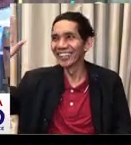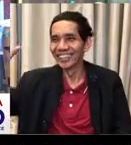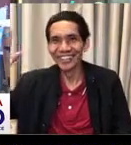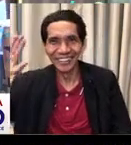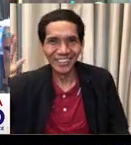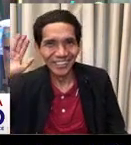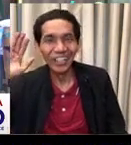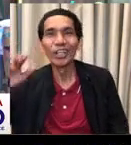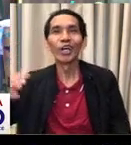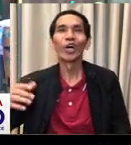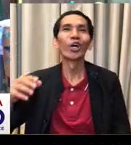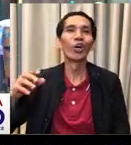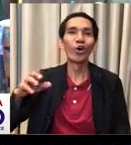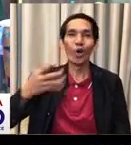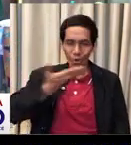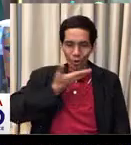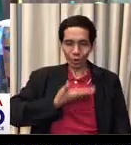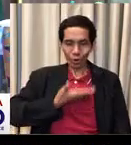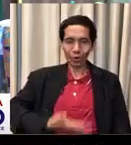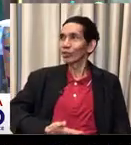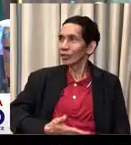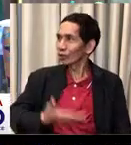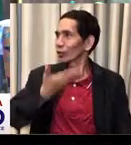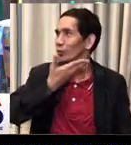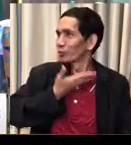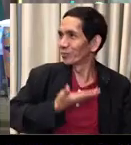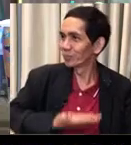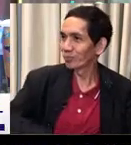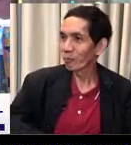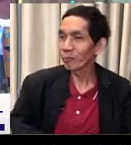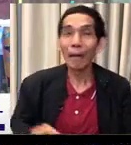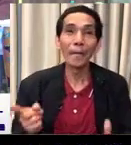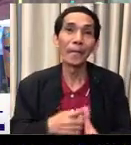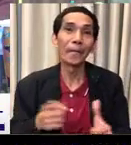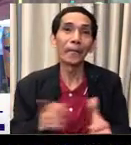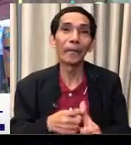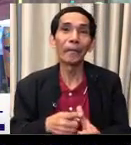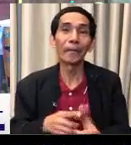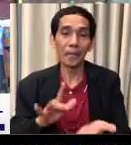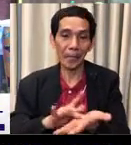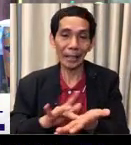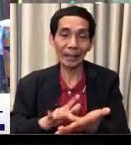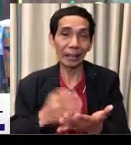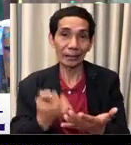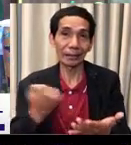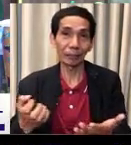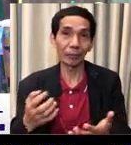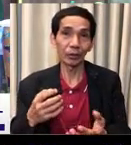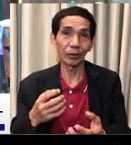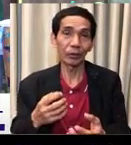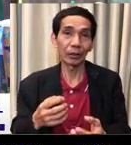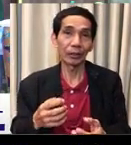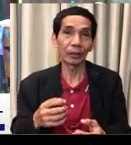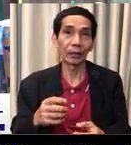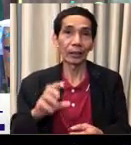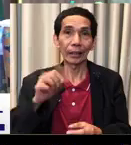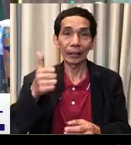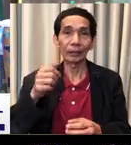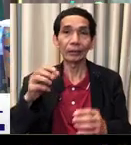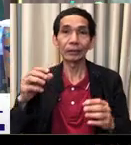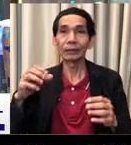Wait. Tom Jones, gutom. Unahin ko muna po yung mga medical equipments, Mayor. Okay. 10 sets